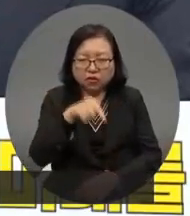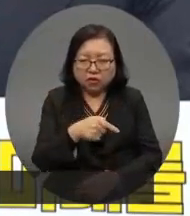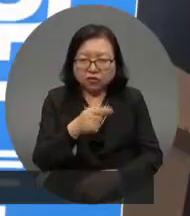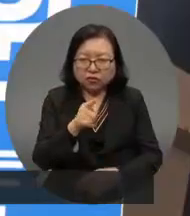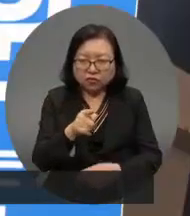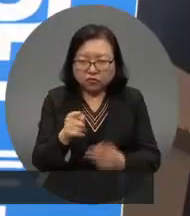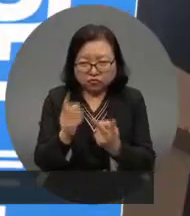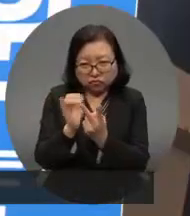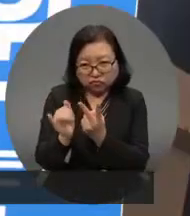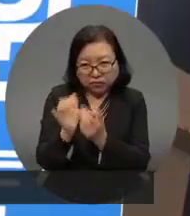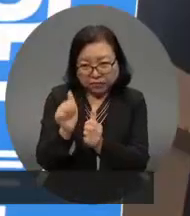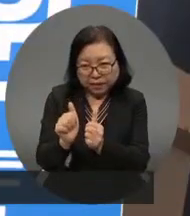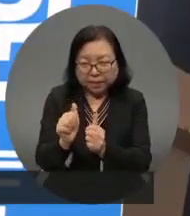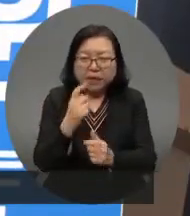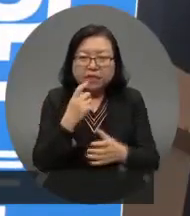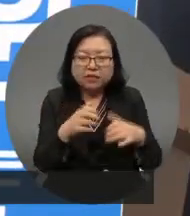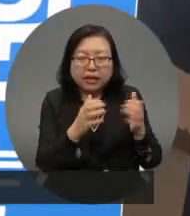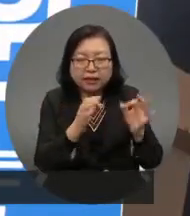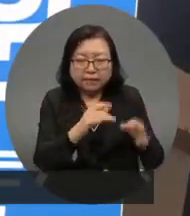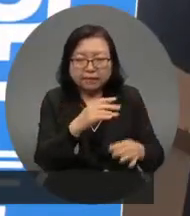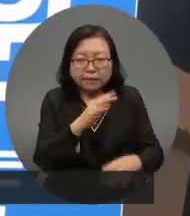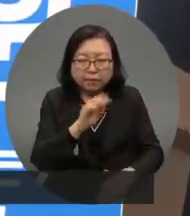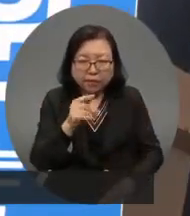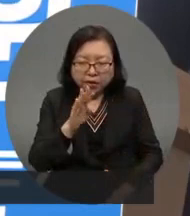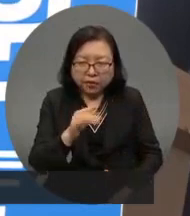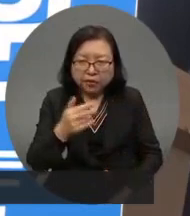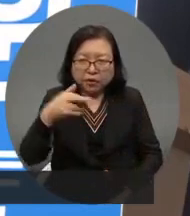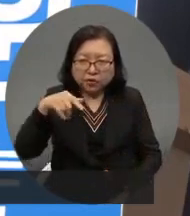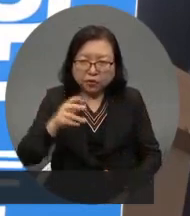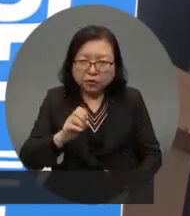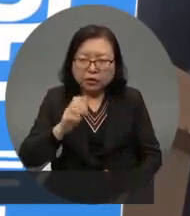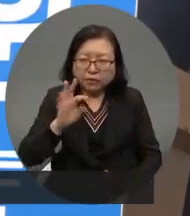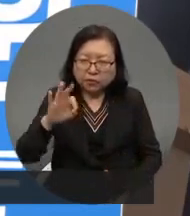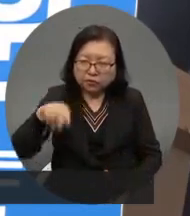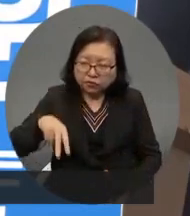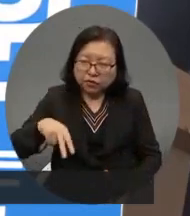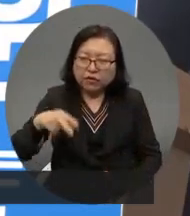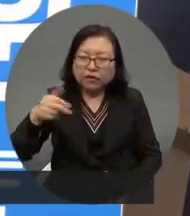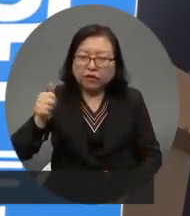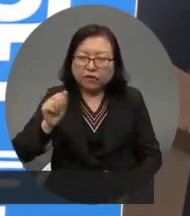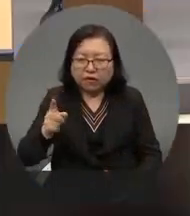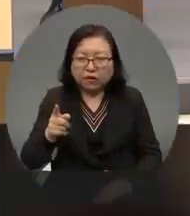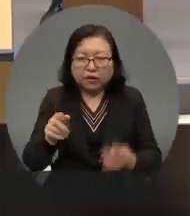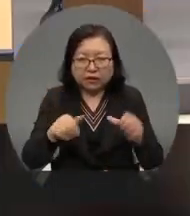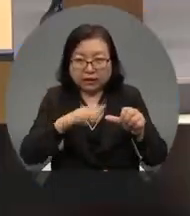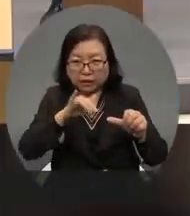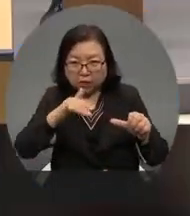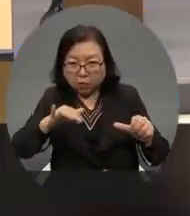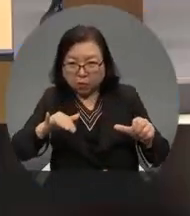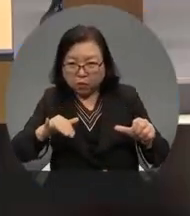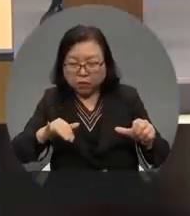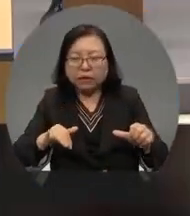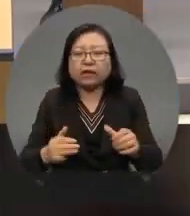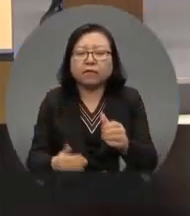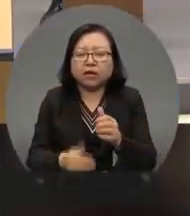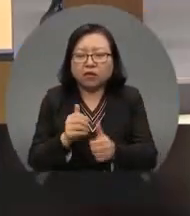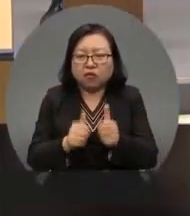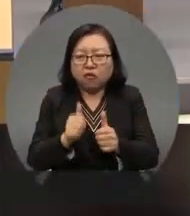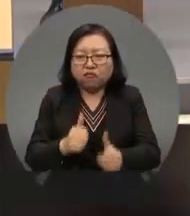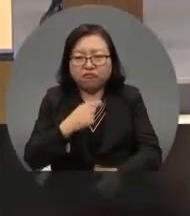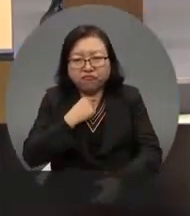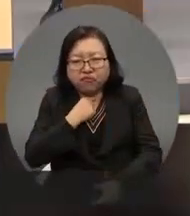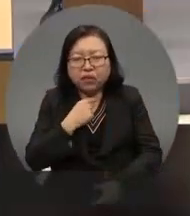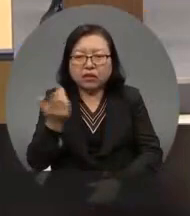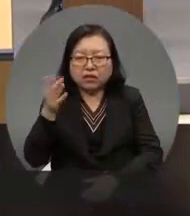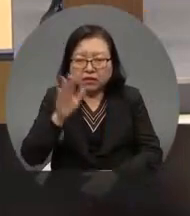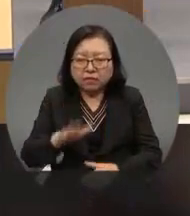있는데, 민주당은 김재홍, 변재일, 송재봉, 유행렬, 허창원 5 후보가 공천을 노리고 있지만 아직